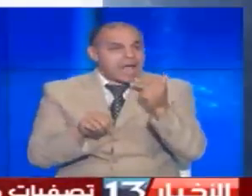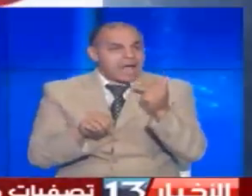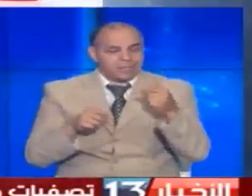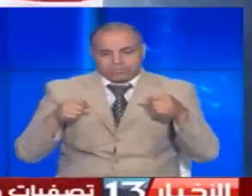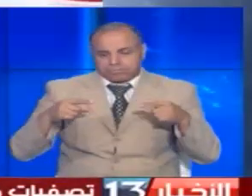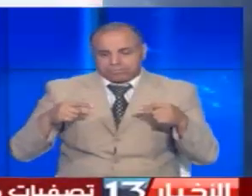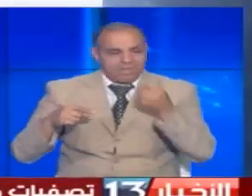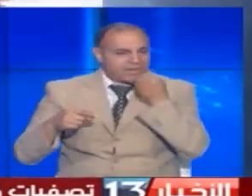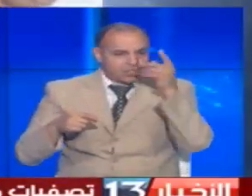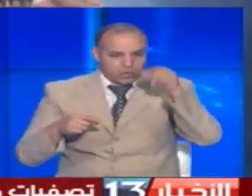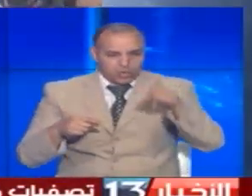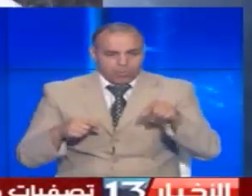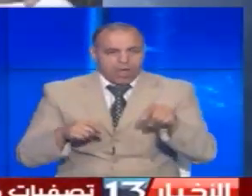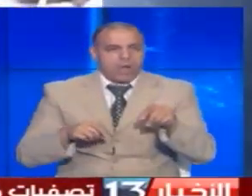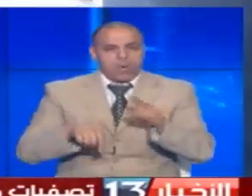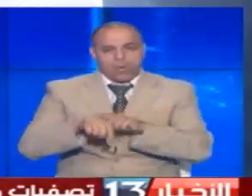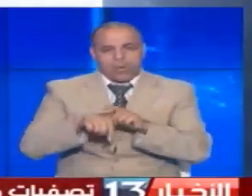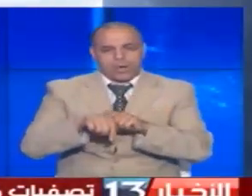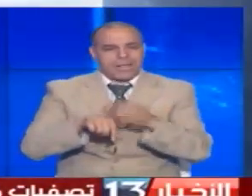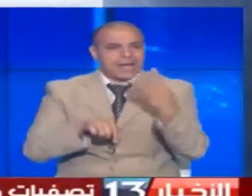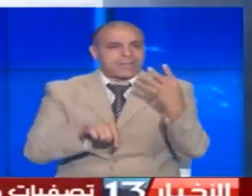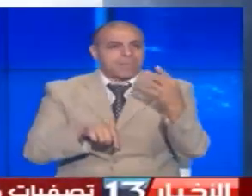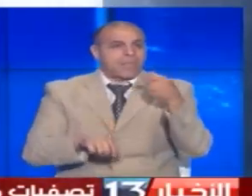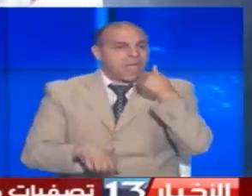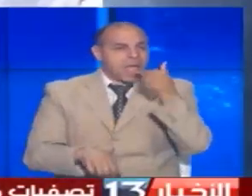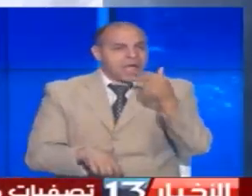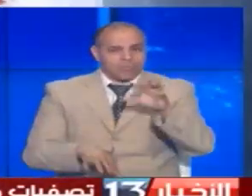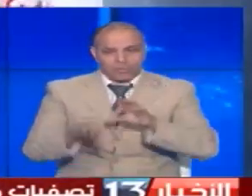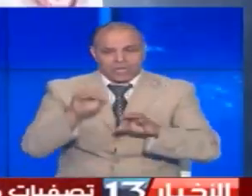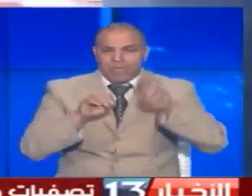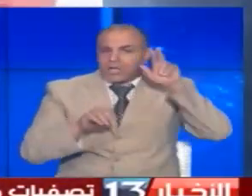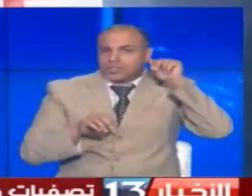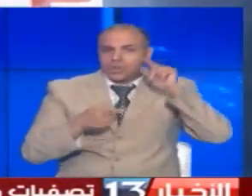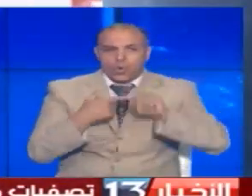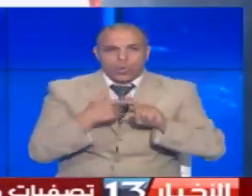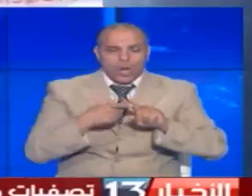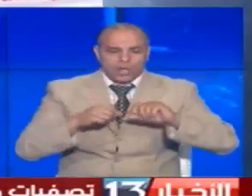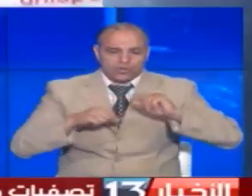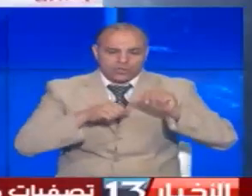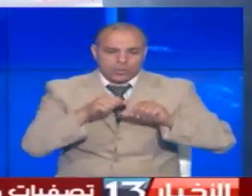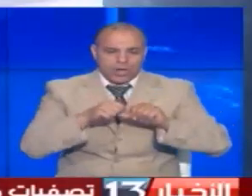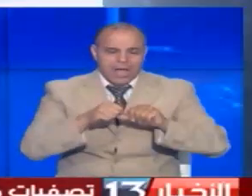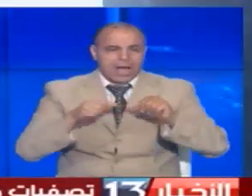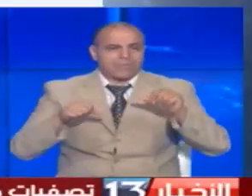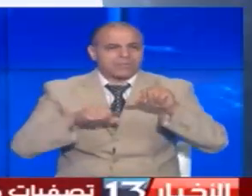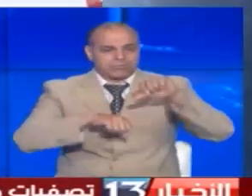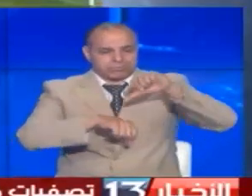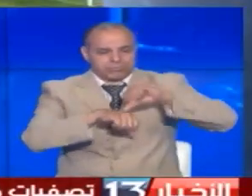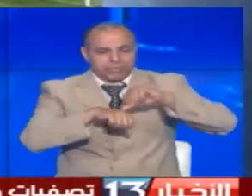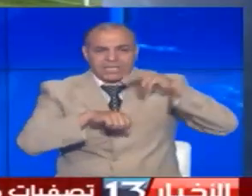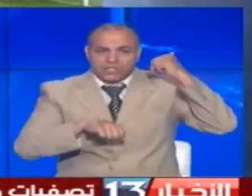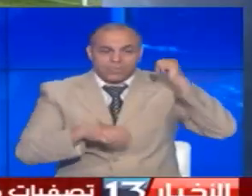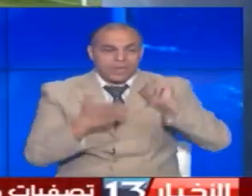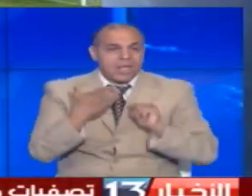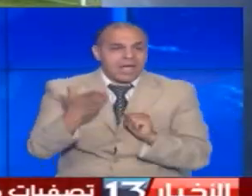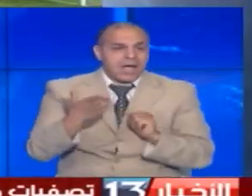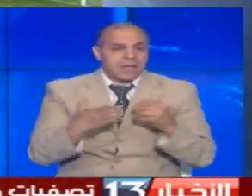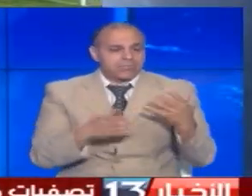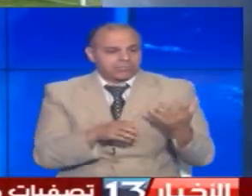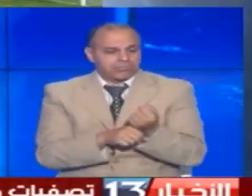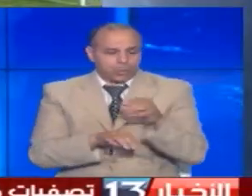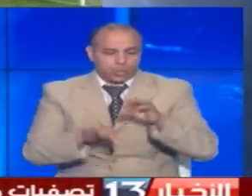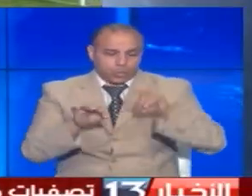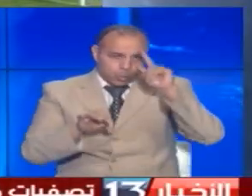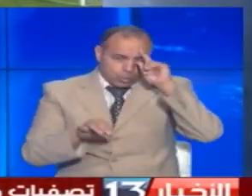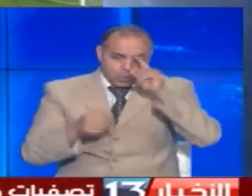يلاقي عشيه اليوم انطلاقا من الساعه الرابعه منتخب النيجر في الجوله الرابعه بالعاصمه اليومي ويحتل المنتخب